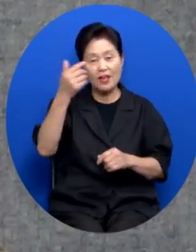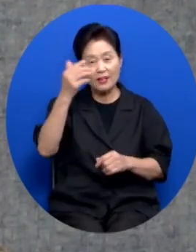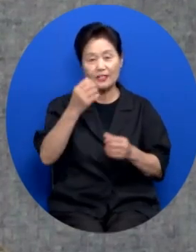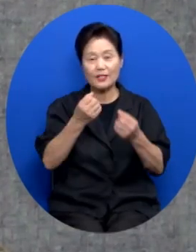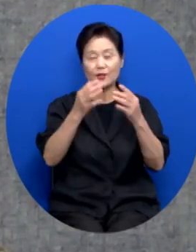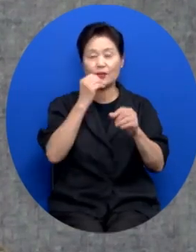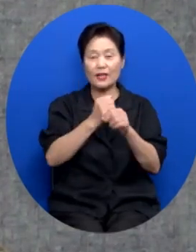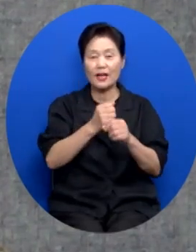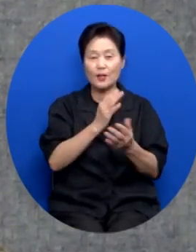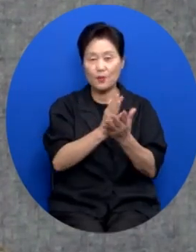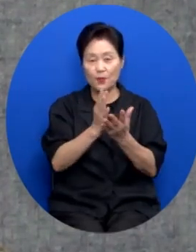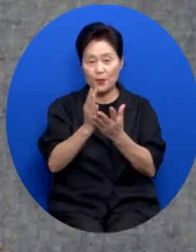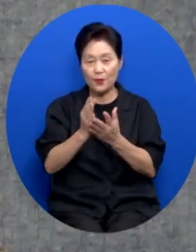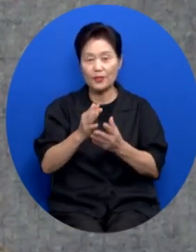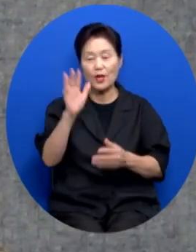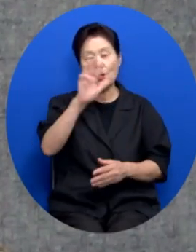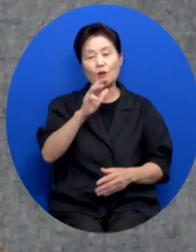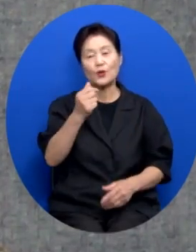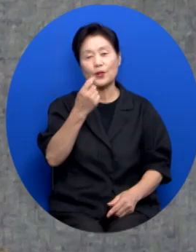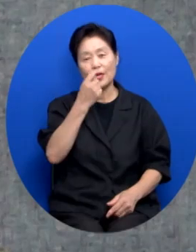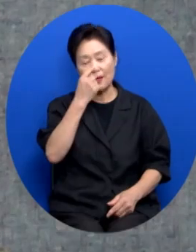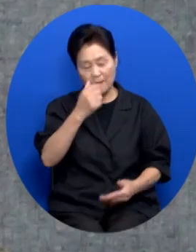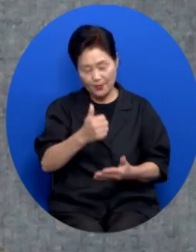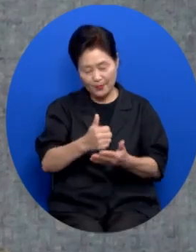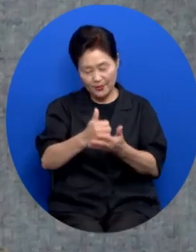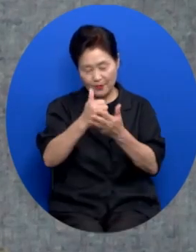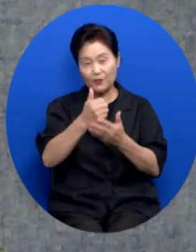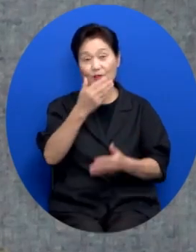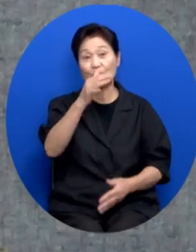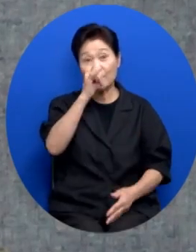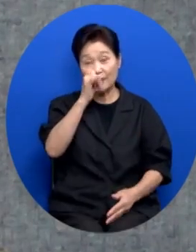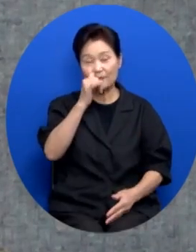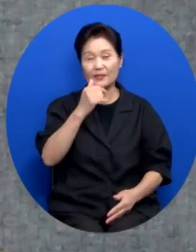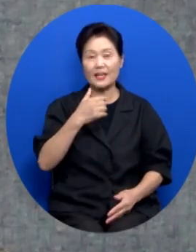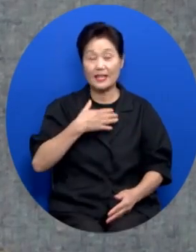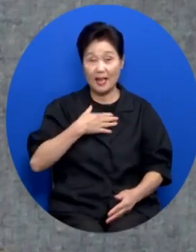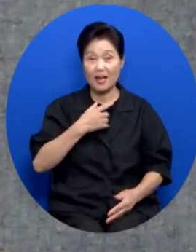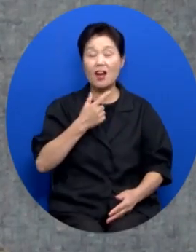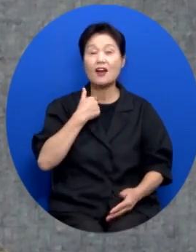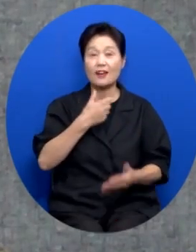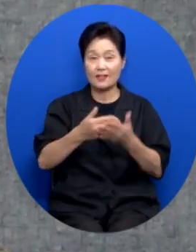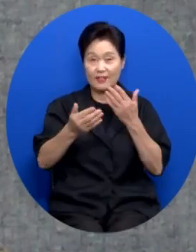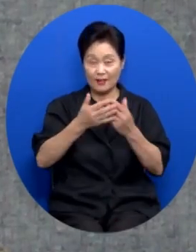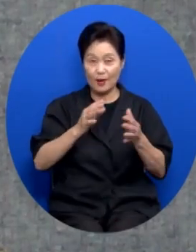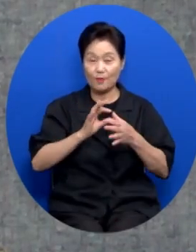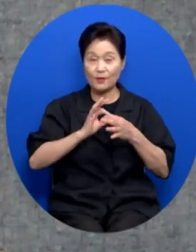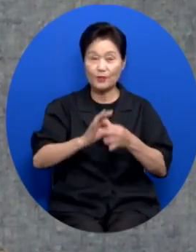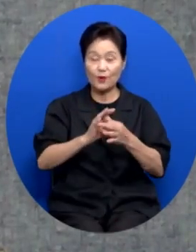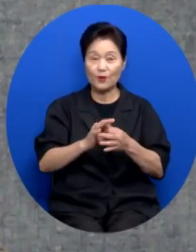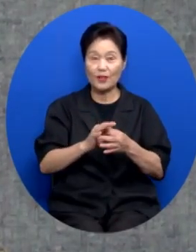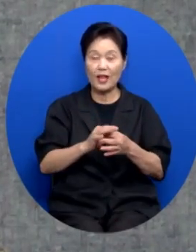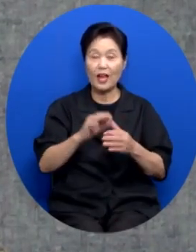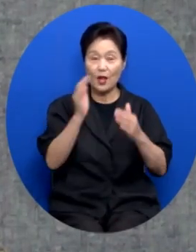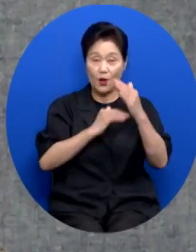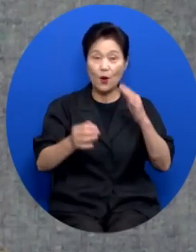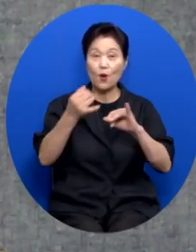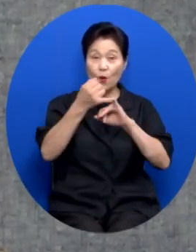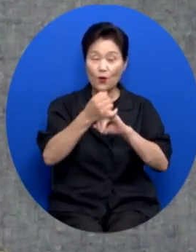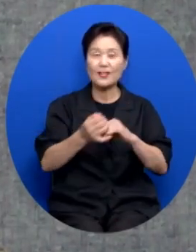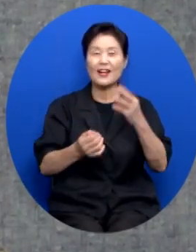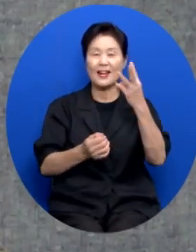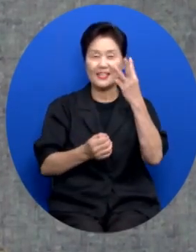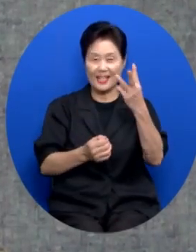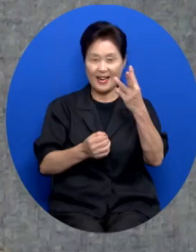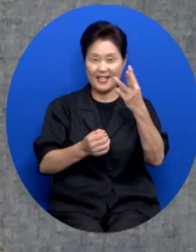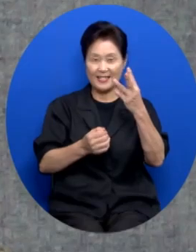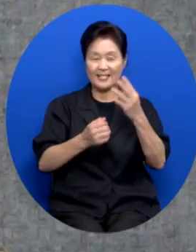종회를 배우면서 섬길 수 있었습니다. 그 경험을 통해 제 공약을 세 가지 키워드로